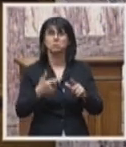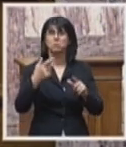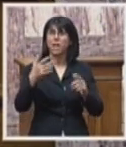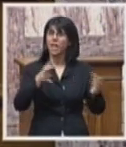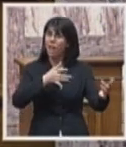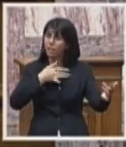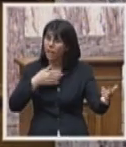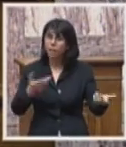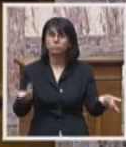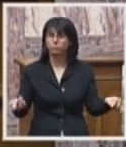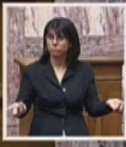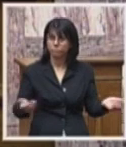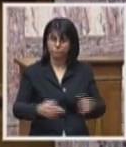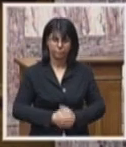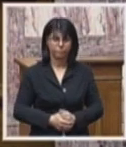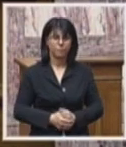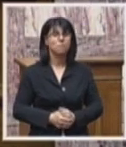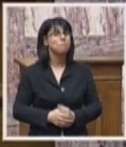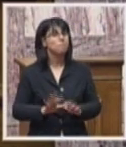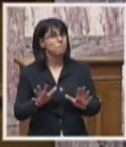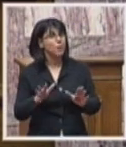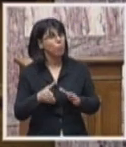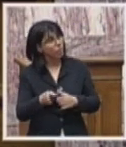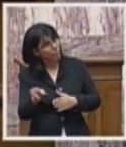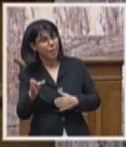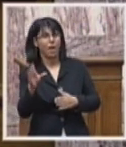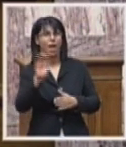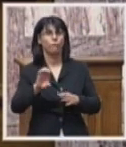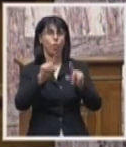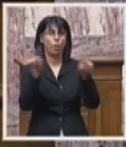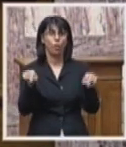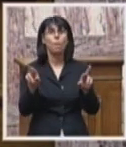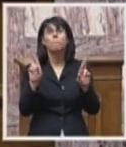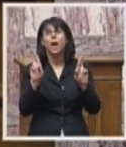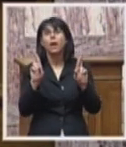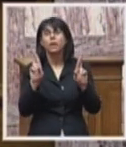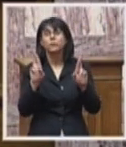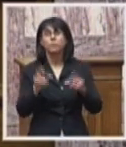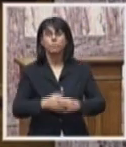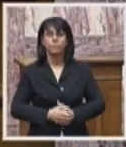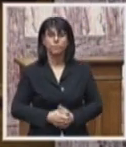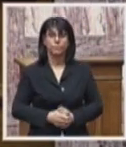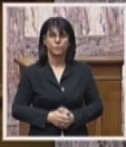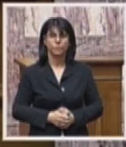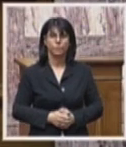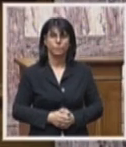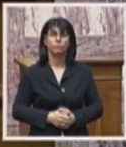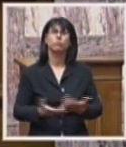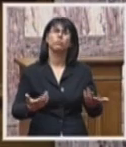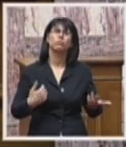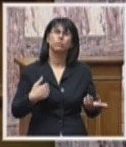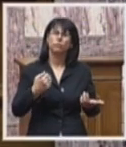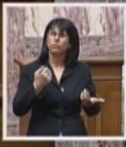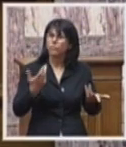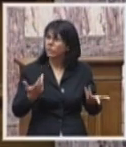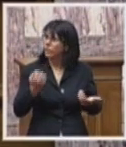αναφέρω ονομαστικά χώρες. Πιθανώς να πρέπει να πάμε σε αυτό το σύστημα. Μακάρι. Δεν είμαστε εκεί. Και λάθη κάνανε και με την